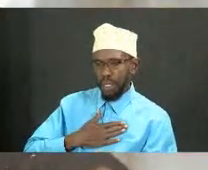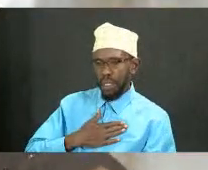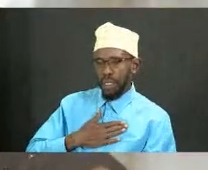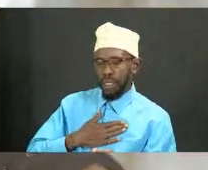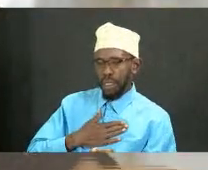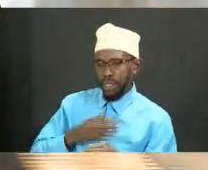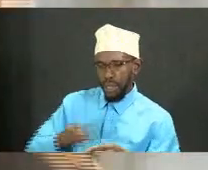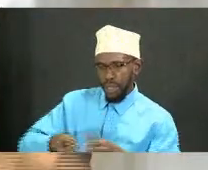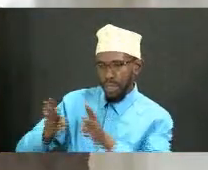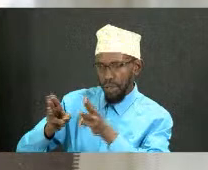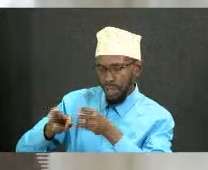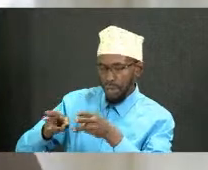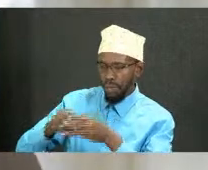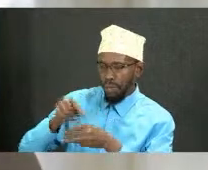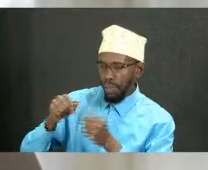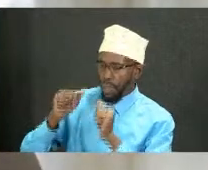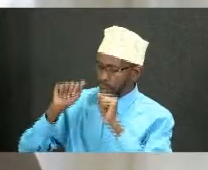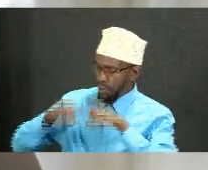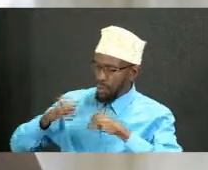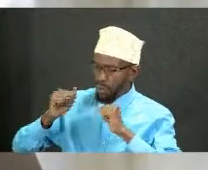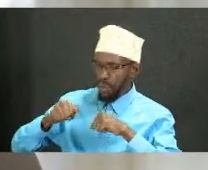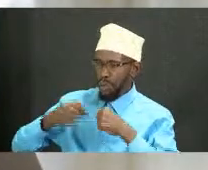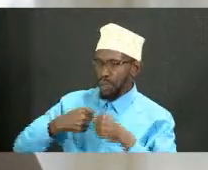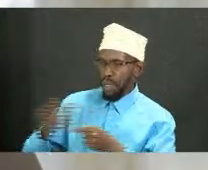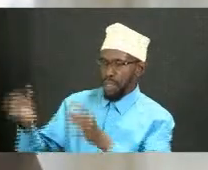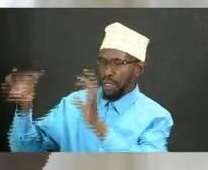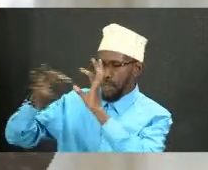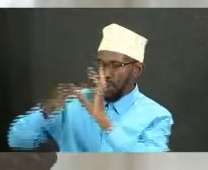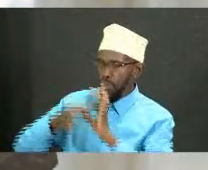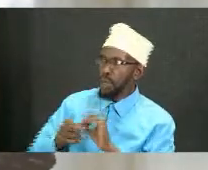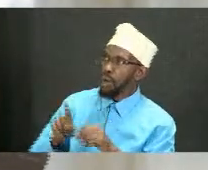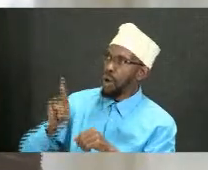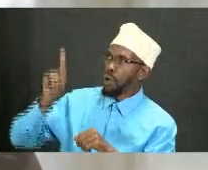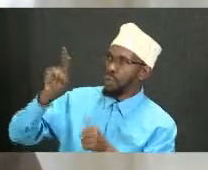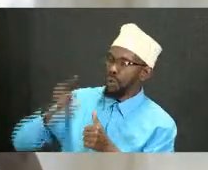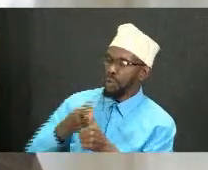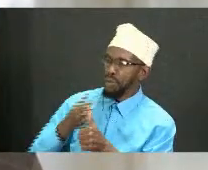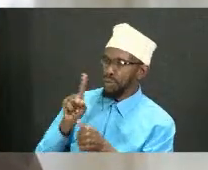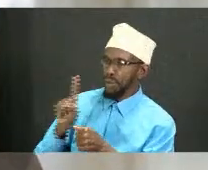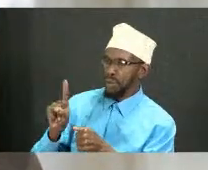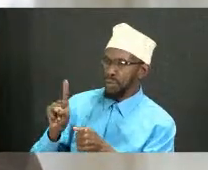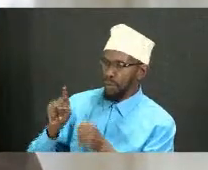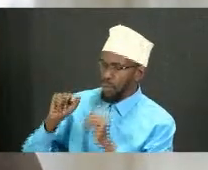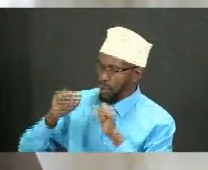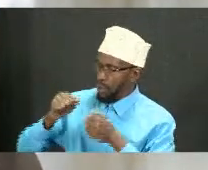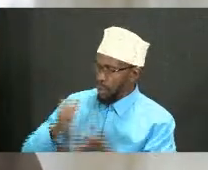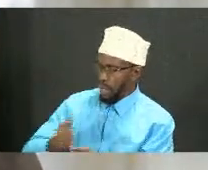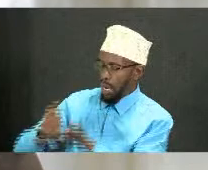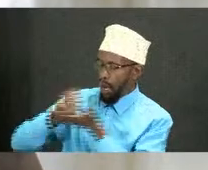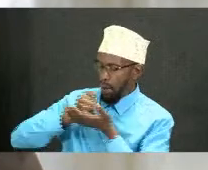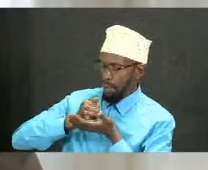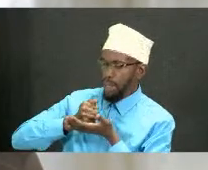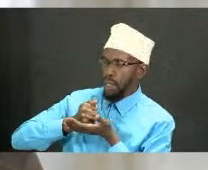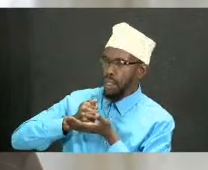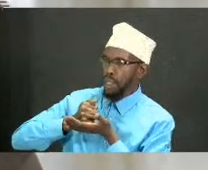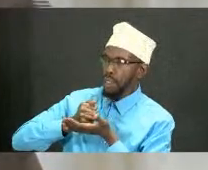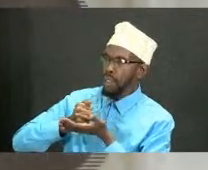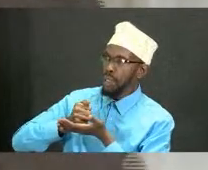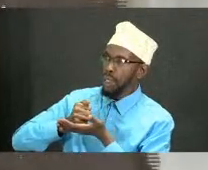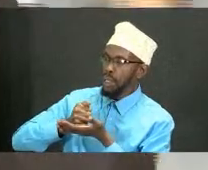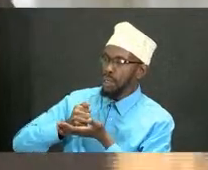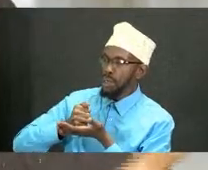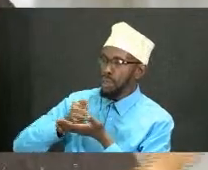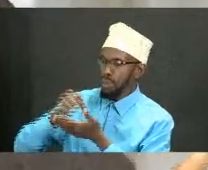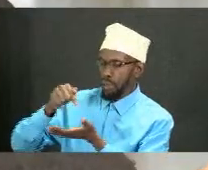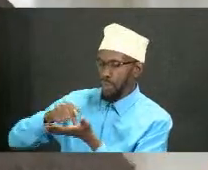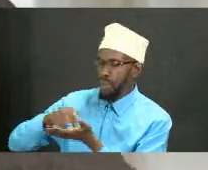towards this direction, but inabidi niingize Mwenyezi Mungu ili aweze kunisaidia, nitawakul na Mwenyezi Mungu.